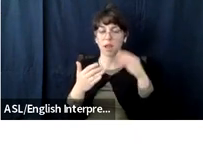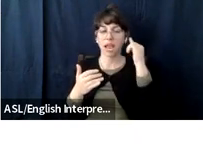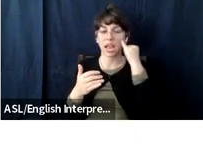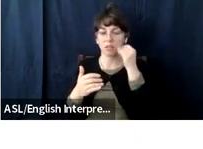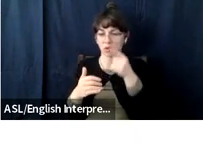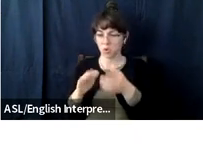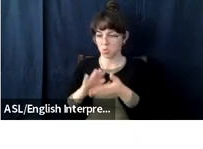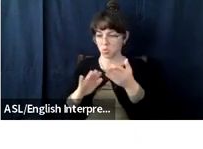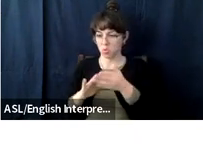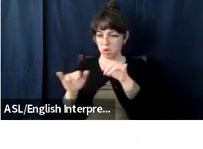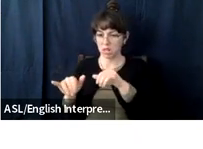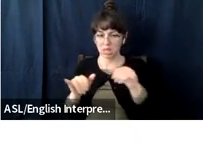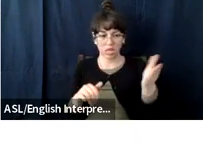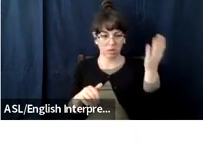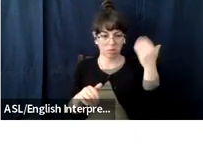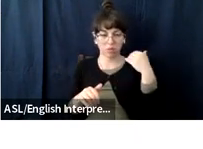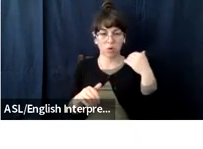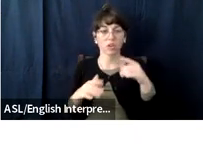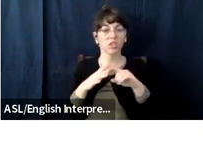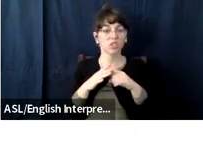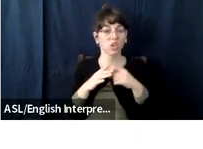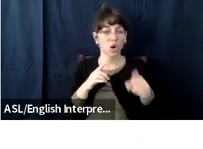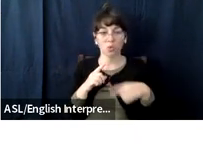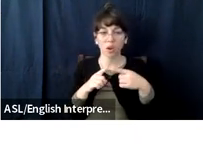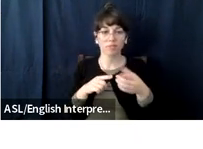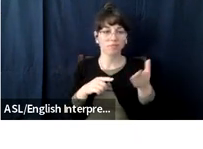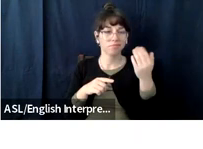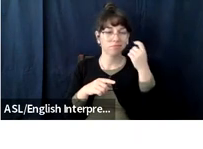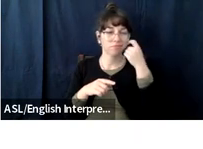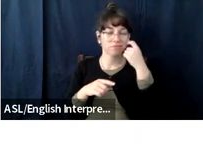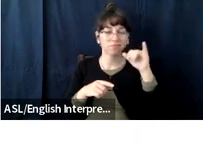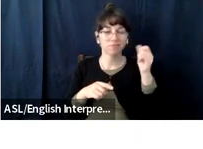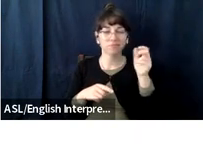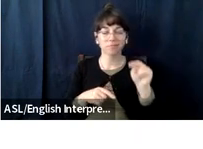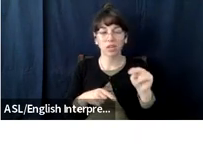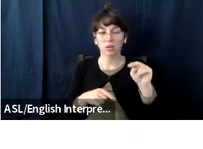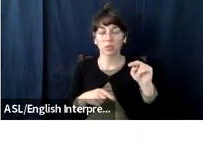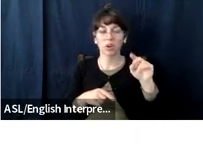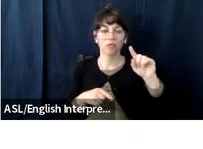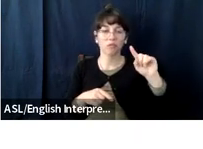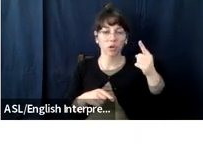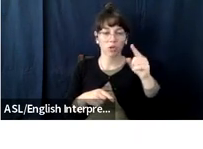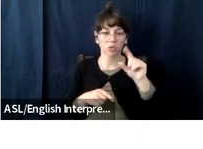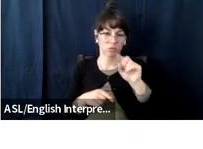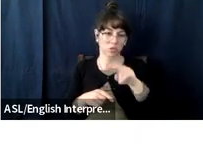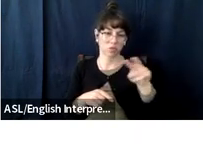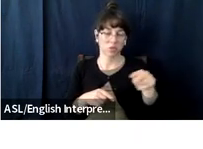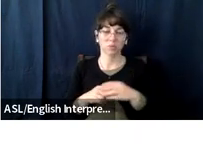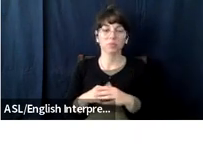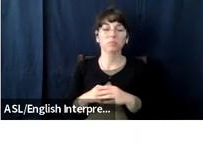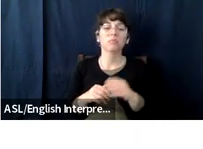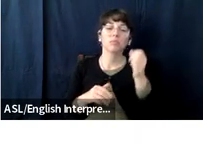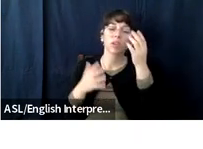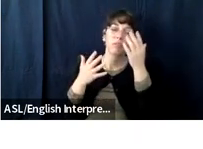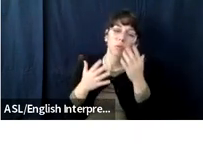that at the beginning of this year, January 1, 2022. There are still some programs that continue